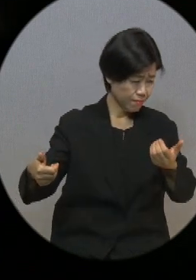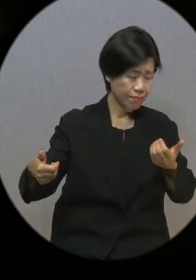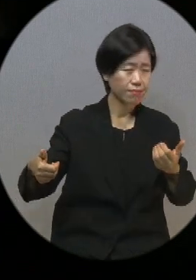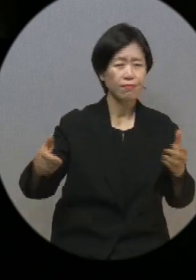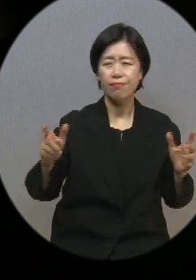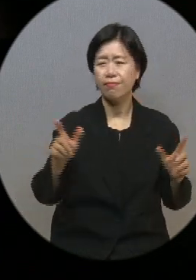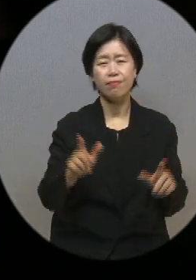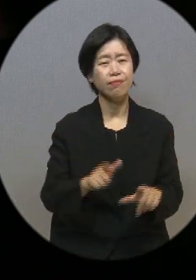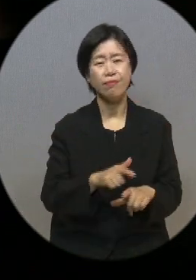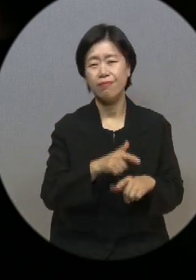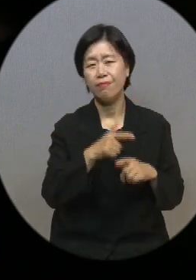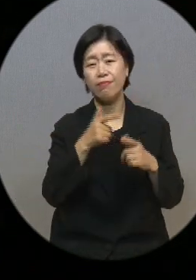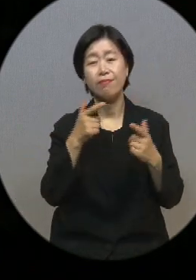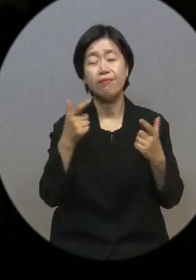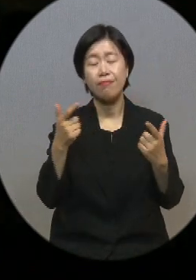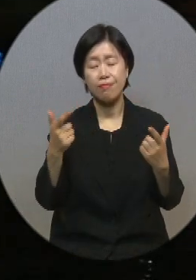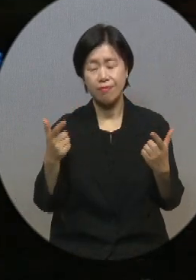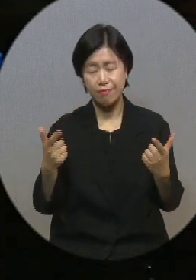떠나온 것도